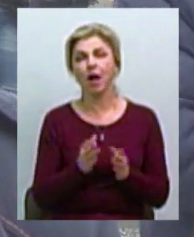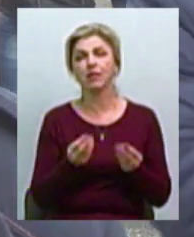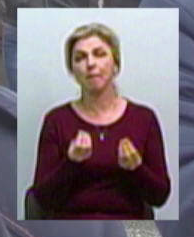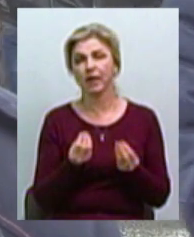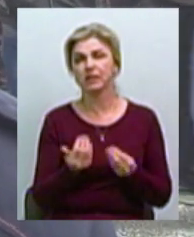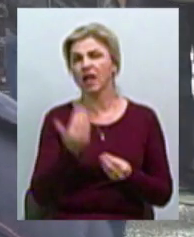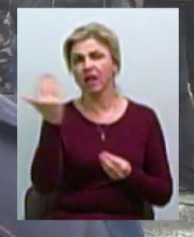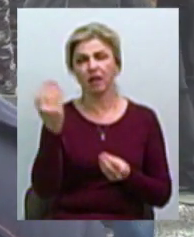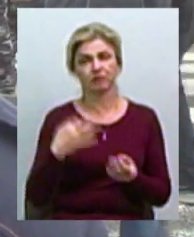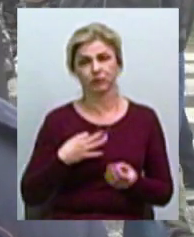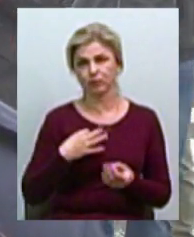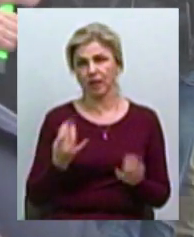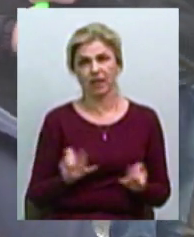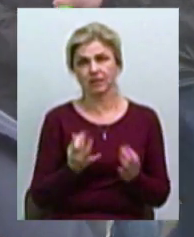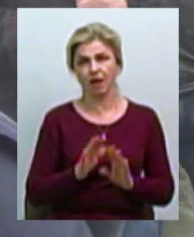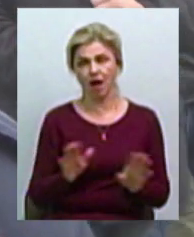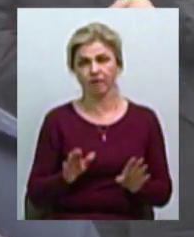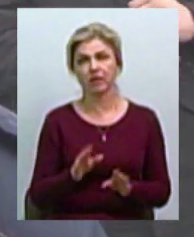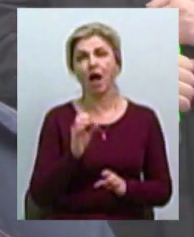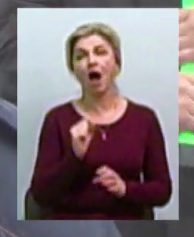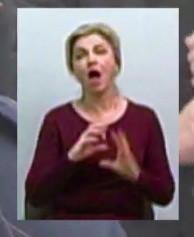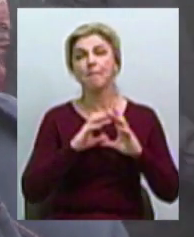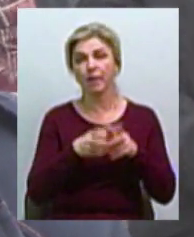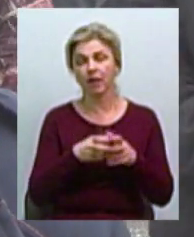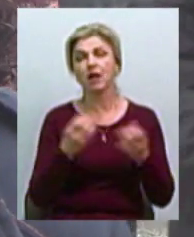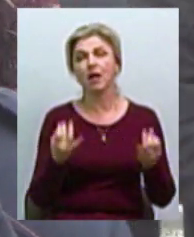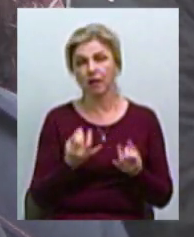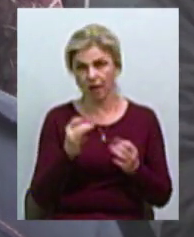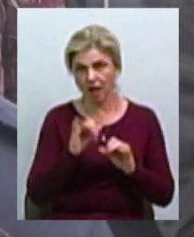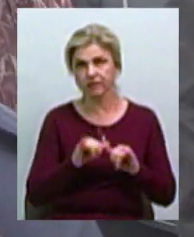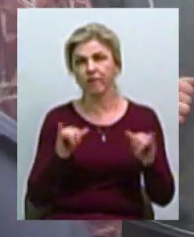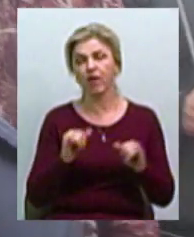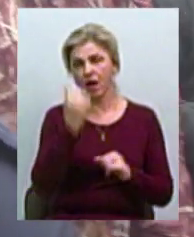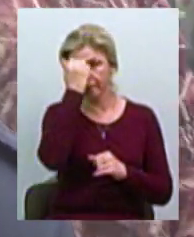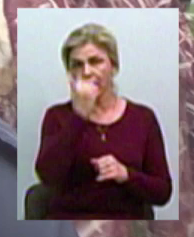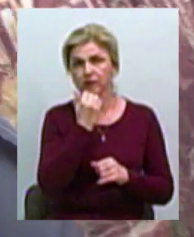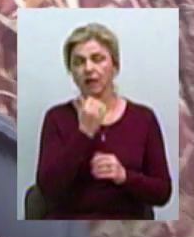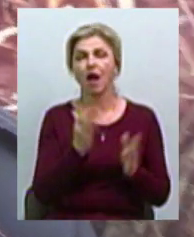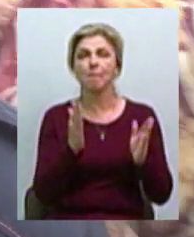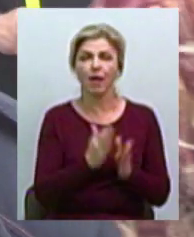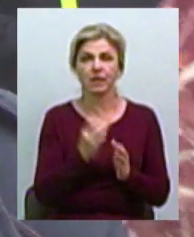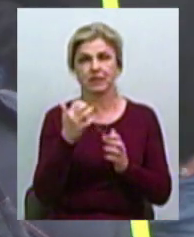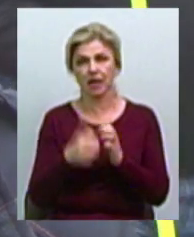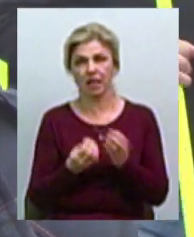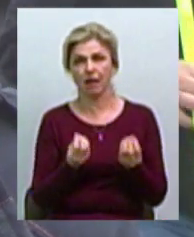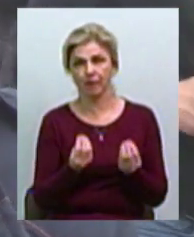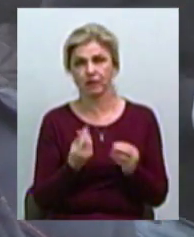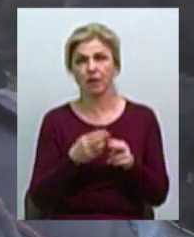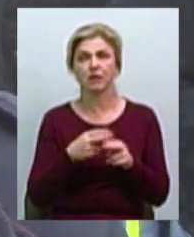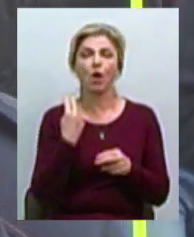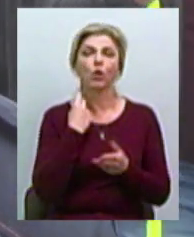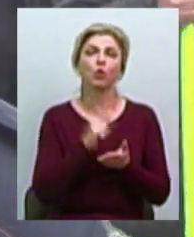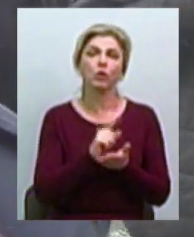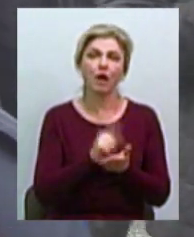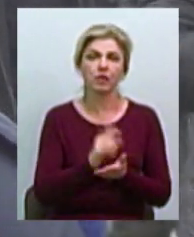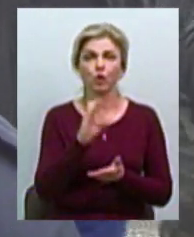не цікавий, на превеликий жаль. Хоча весь світ розвивається сьогодні за рахунок середнього і малого бізнесу. Це і зайнятість, це і податки, це і заробітна плата, це